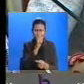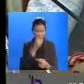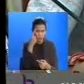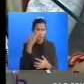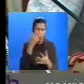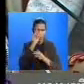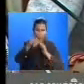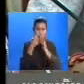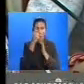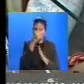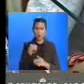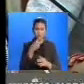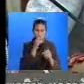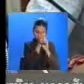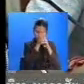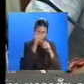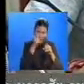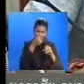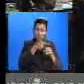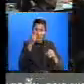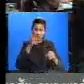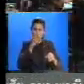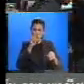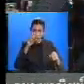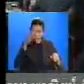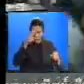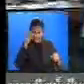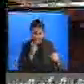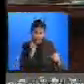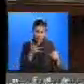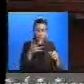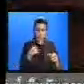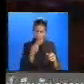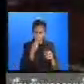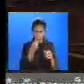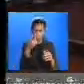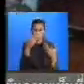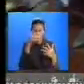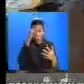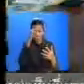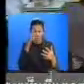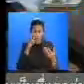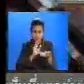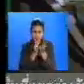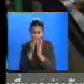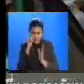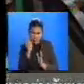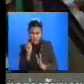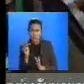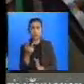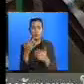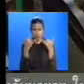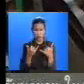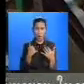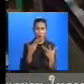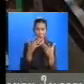24ชั่วโมงและสามารถวิเคราะห์ลำดับนิวคลีโอไทเพื่อดูความเปลี่ยนแปลงของเชื้อได้ภายใน 3วันโดยในขณะนี้ได้ส่ง